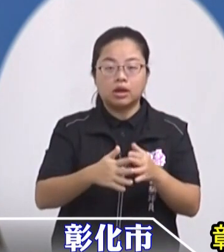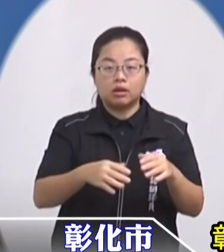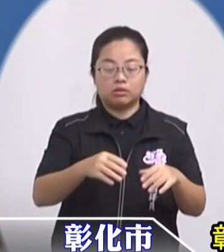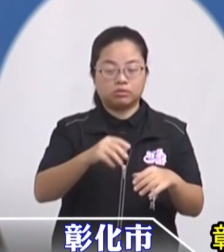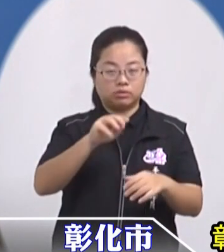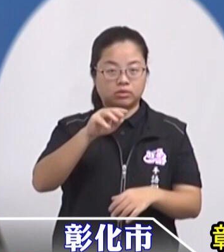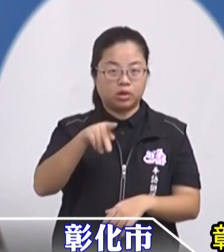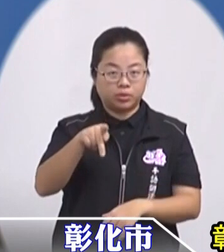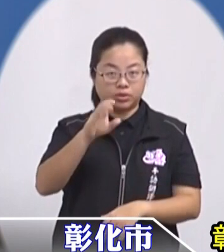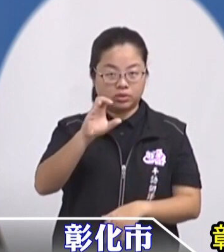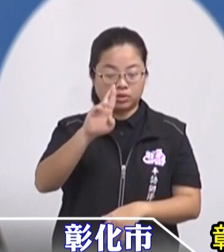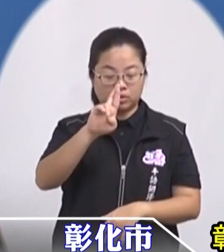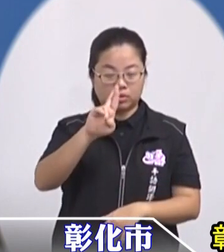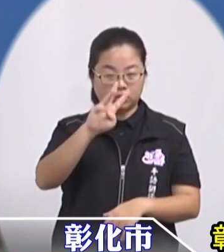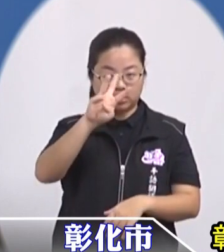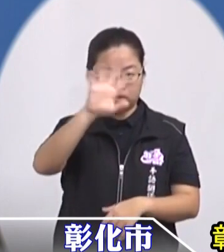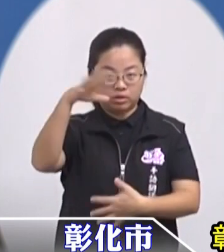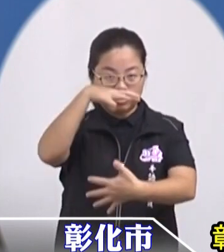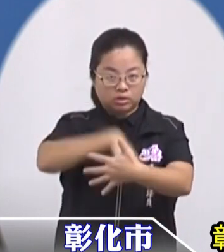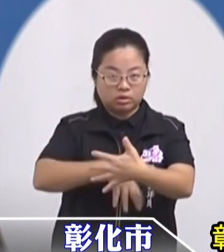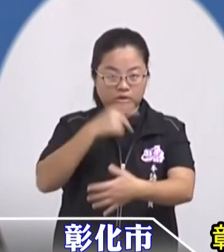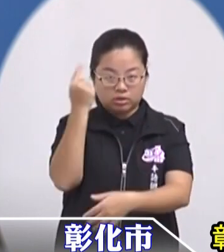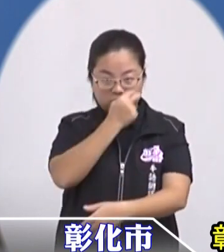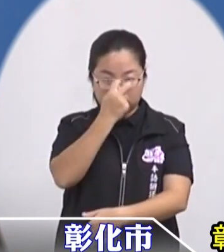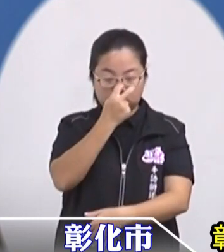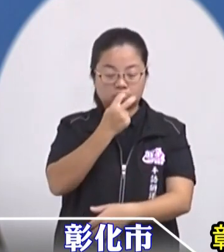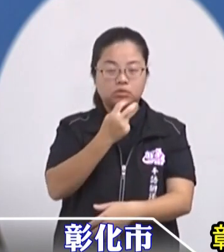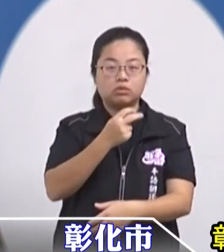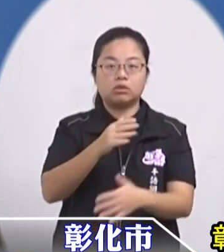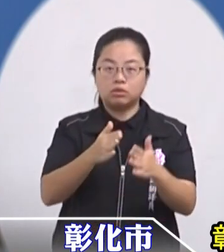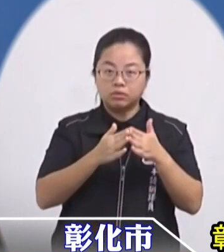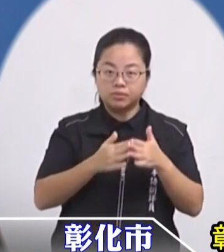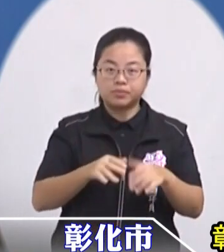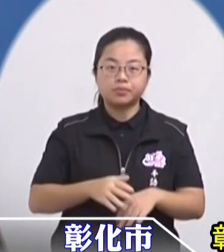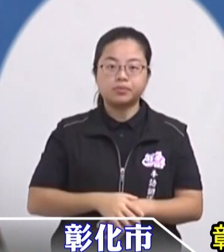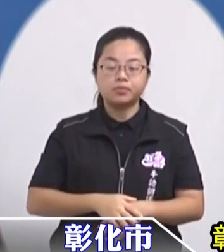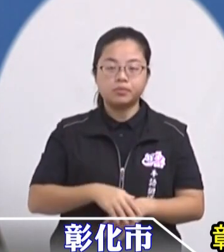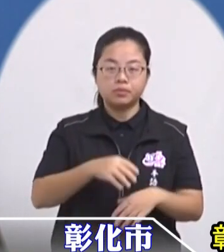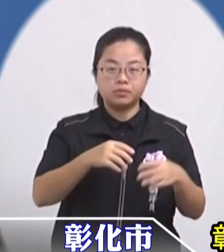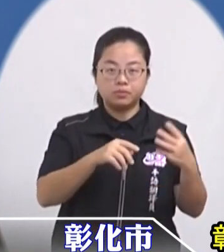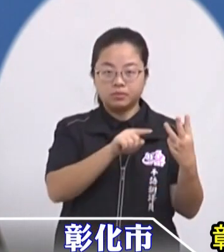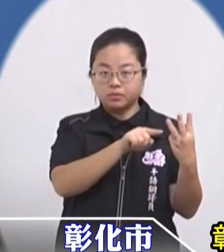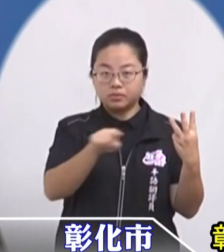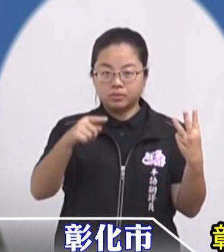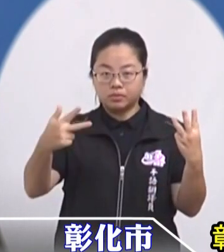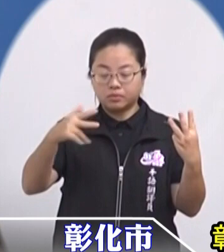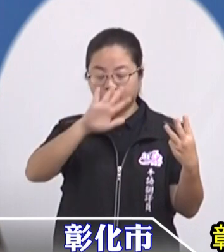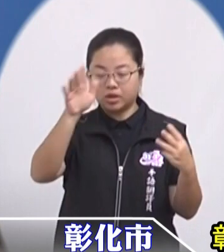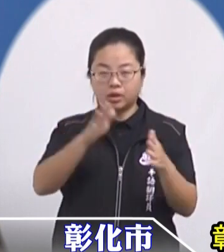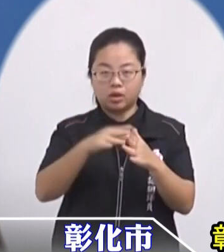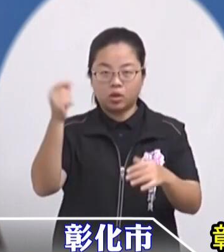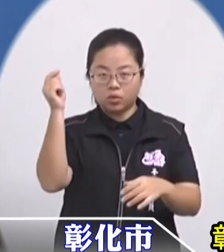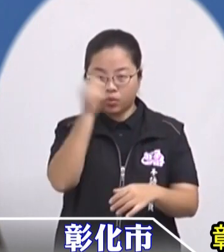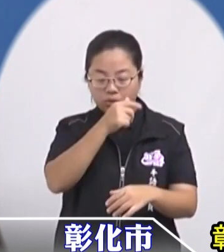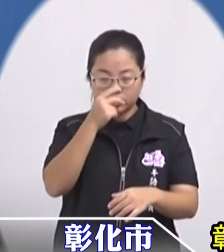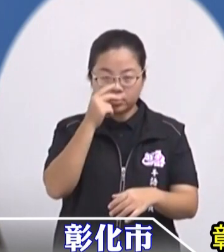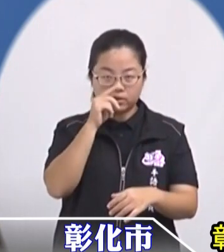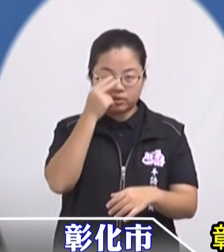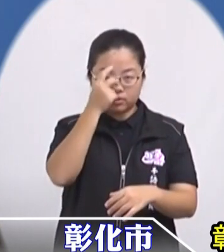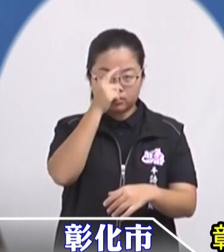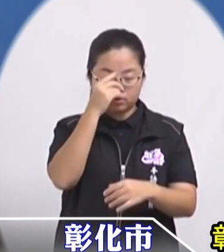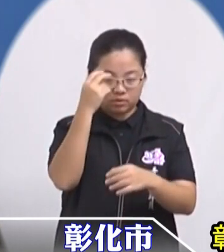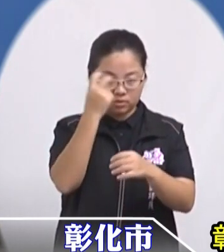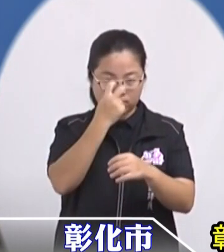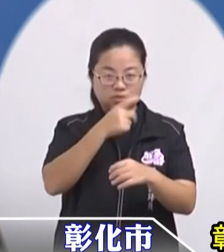的抗原快筛。那你要定期做，这个3到7天要做一次哦哈。那如果呢，你有打了疫